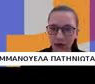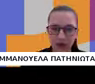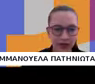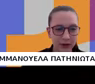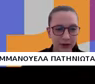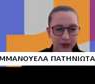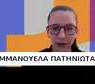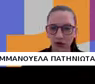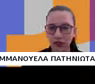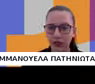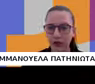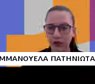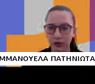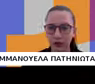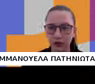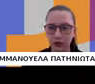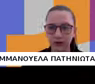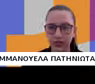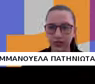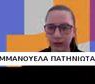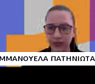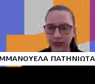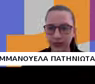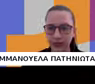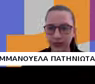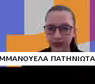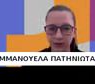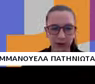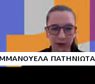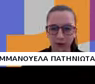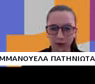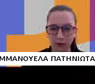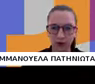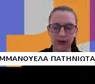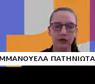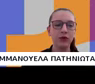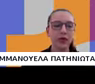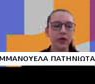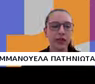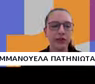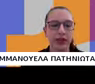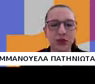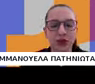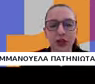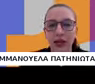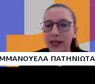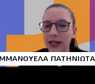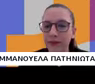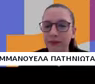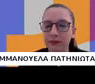Δεν έχω, Βασίλη, αν μπορείς να μου δώσεις λίγο control, γιατί βγήκα και μπήκα, είχε ένα ζήτημα ο υπολογιστής μου.